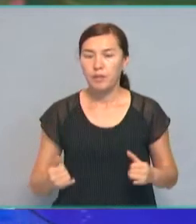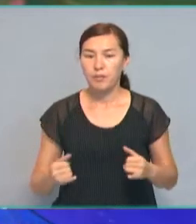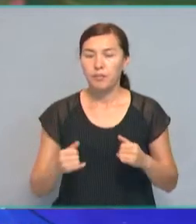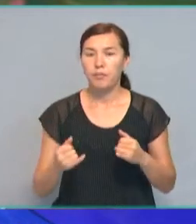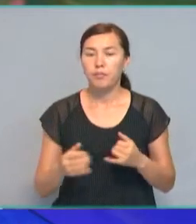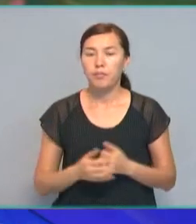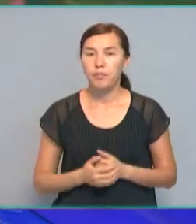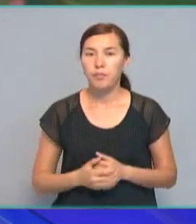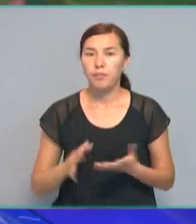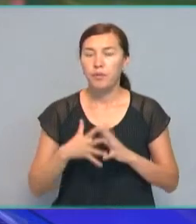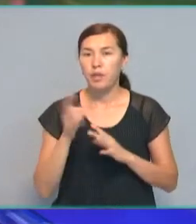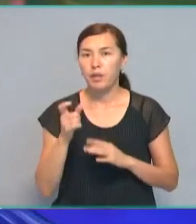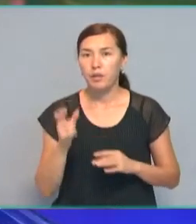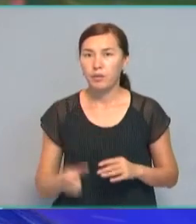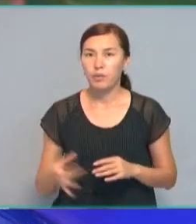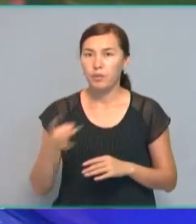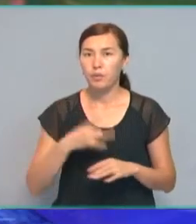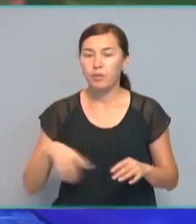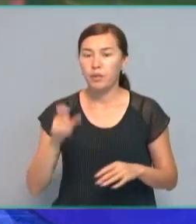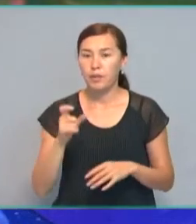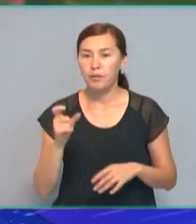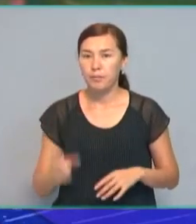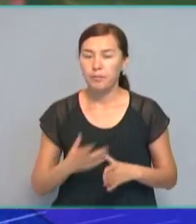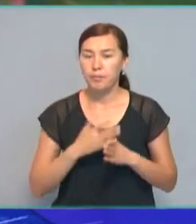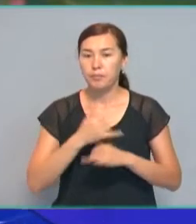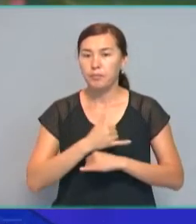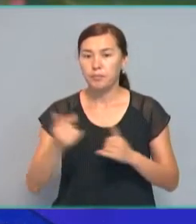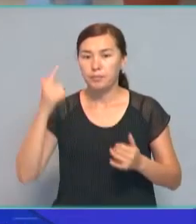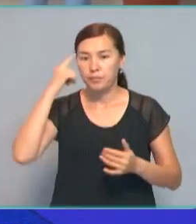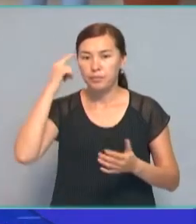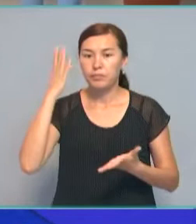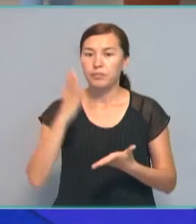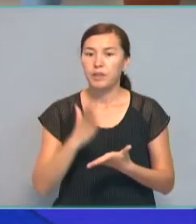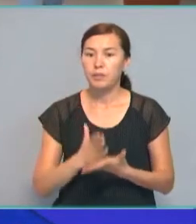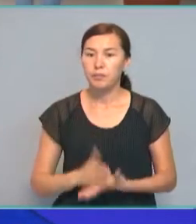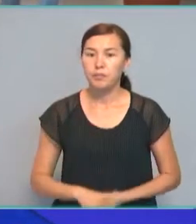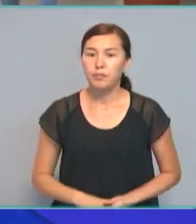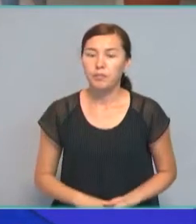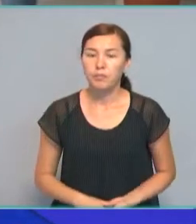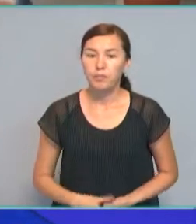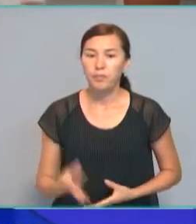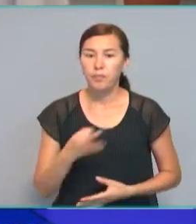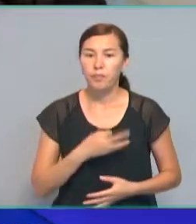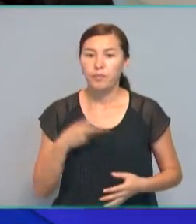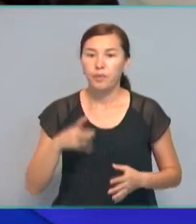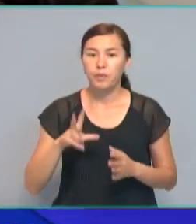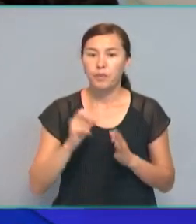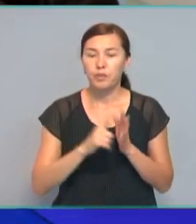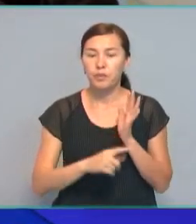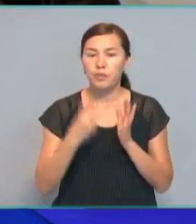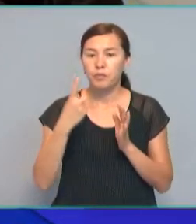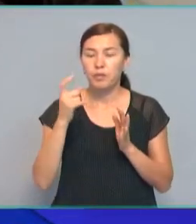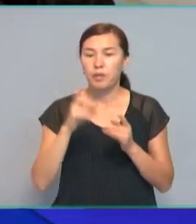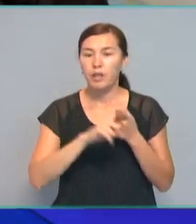жергілікті деңгейде ауыл тұрғындарына, аудан тұрғындарына көмек қолын созады деп ойлаймын. Бүгінгі таңда облысымызда 2371